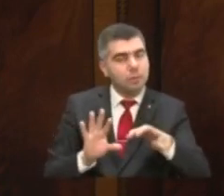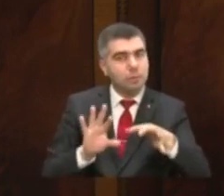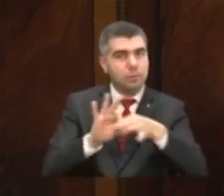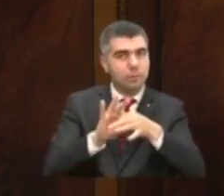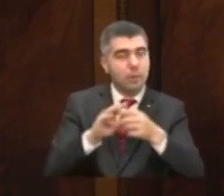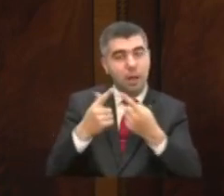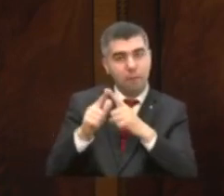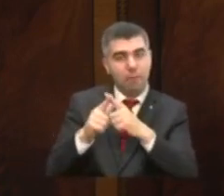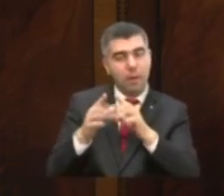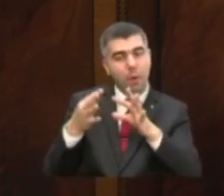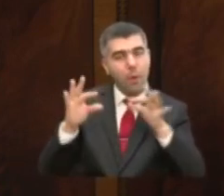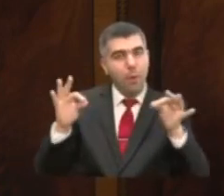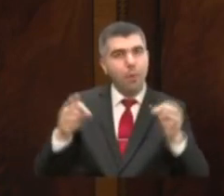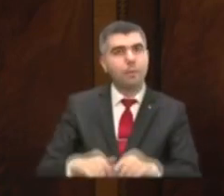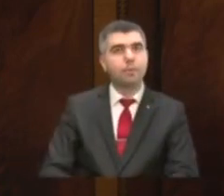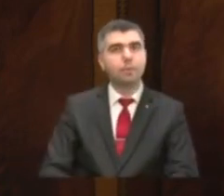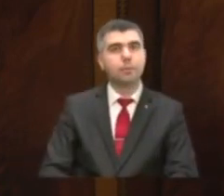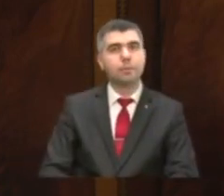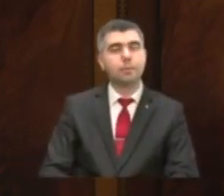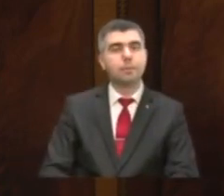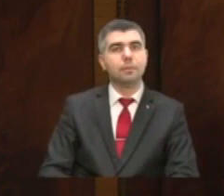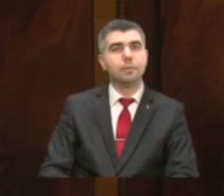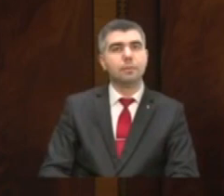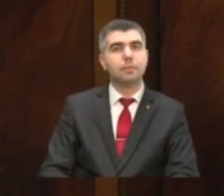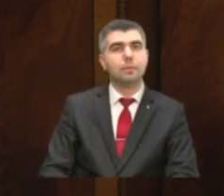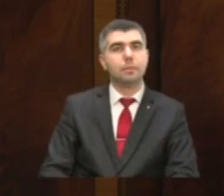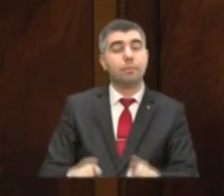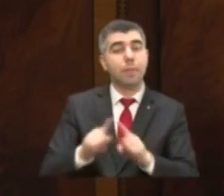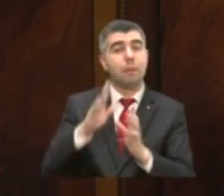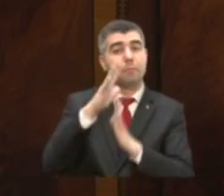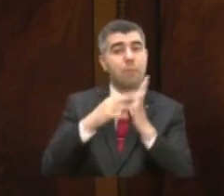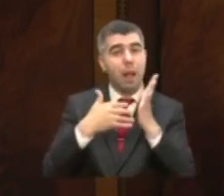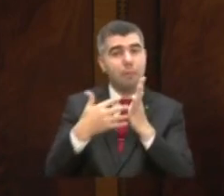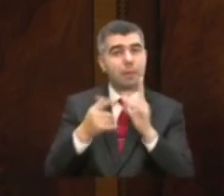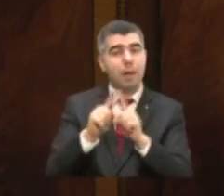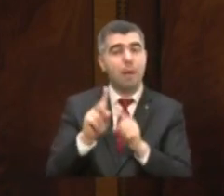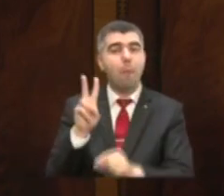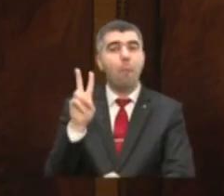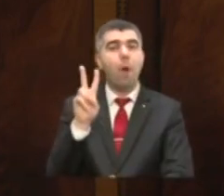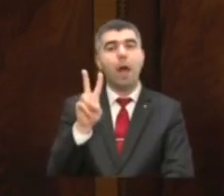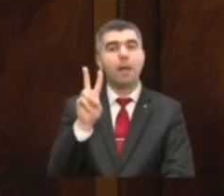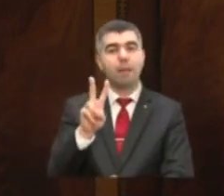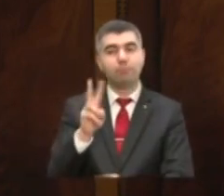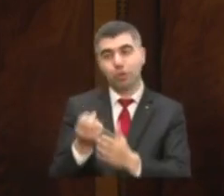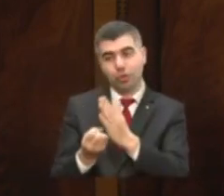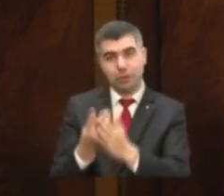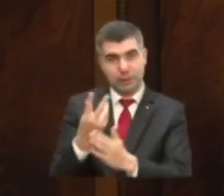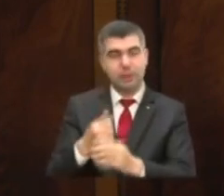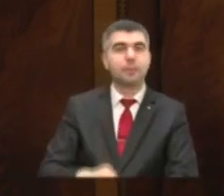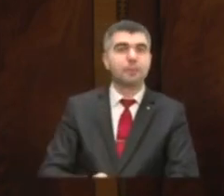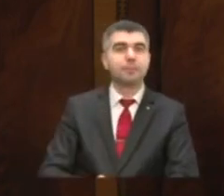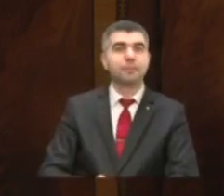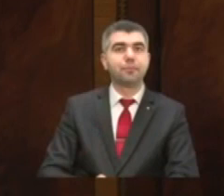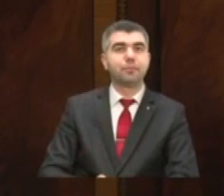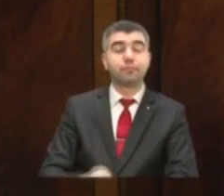الأمور اللي درت. نشير بالمناسبة إلى برنامج ديال بناء المخيمات من الجيل الجديد، وهذه